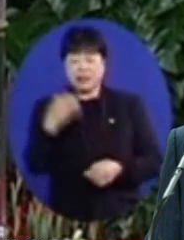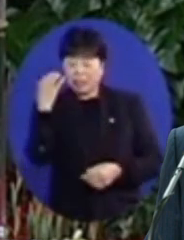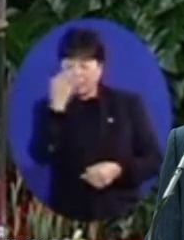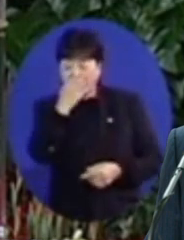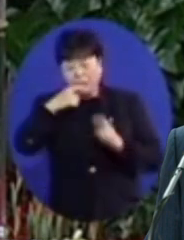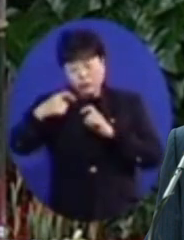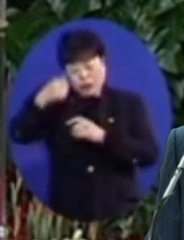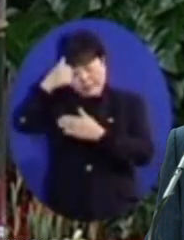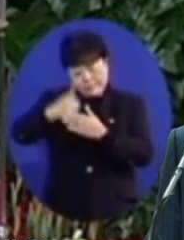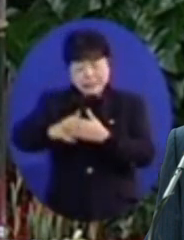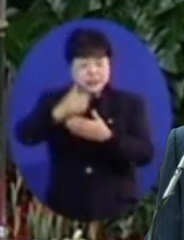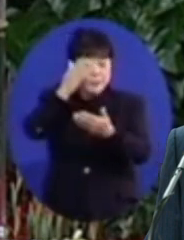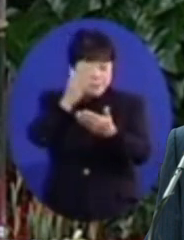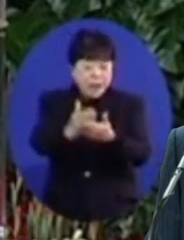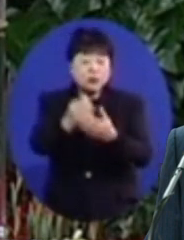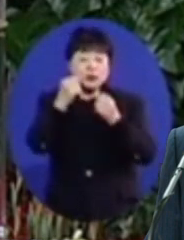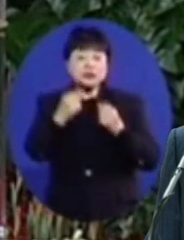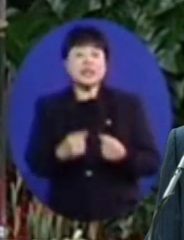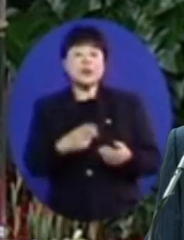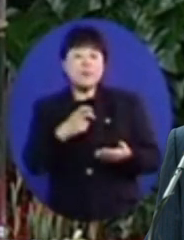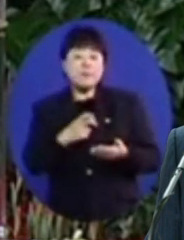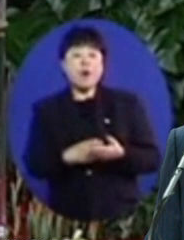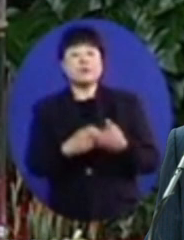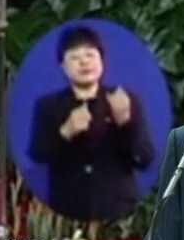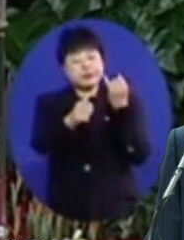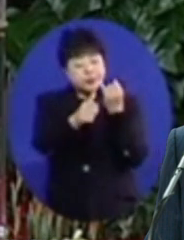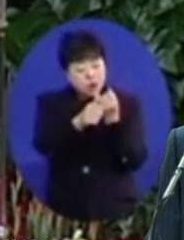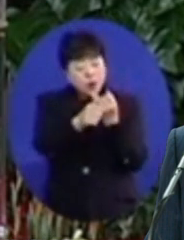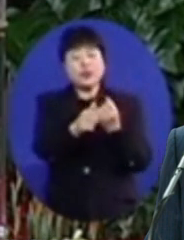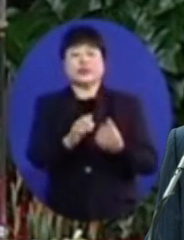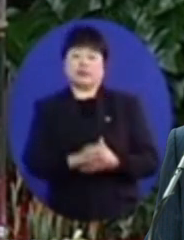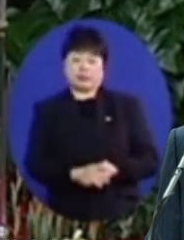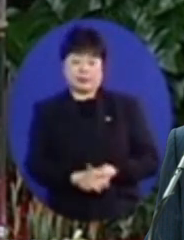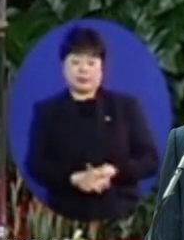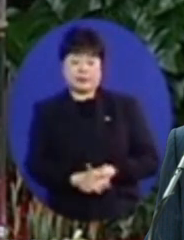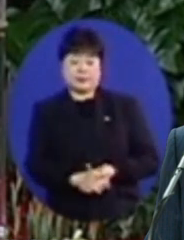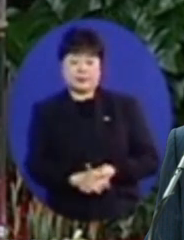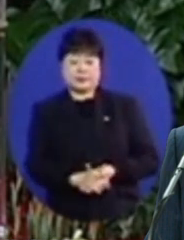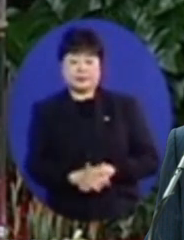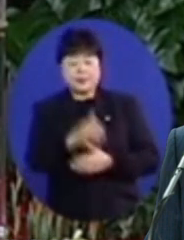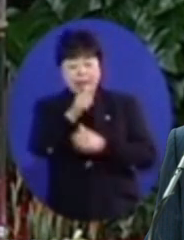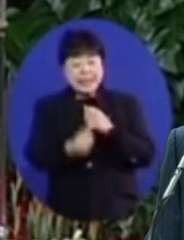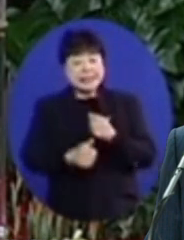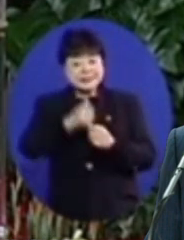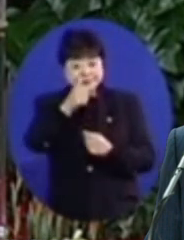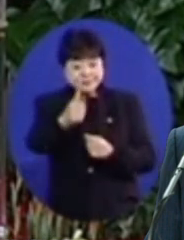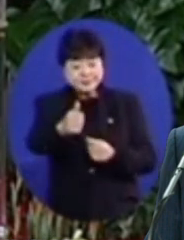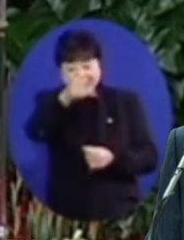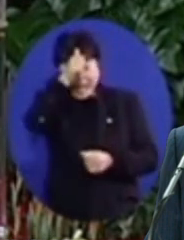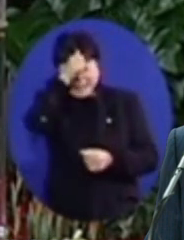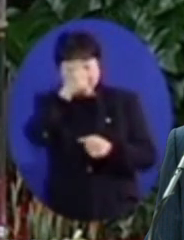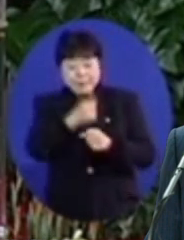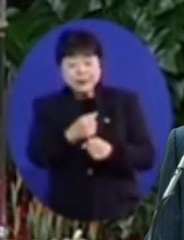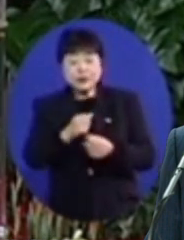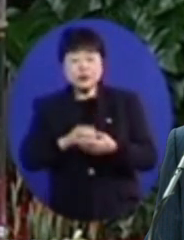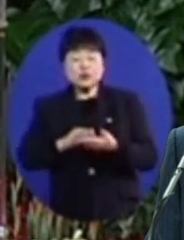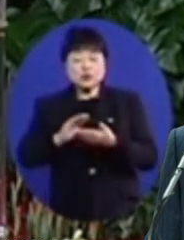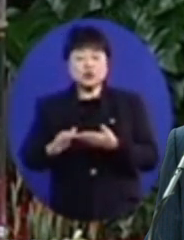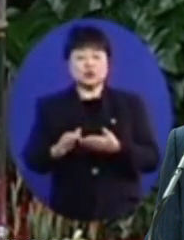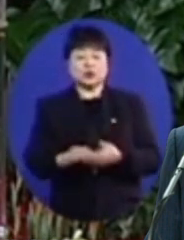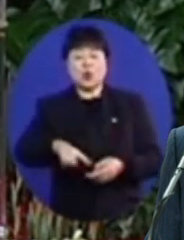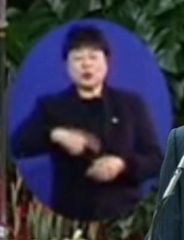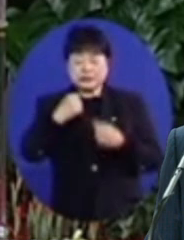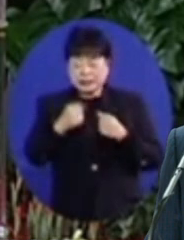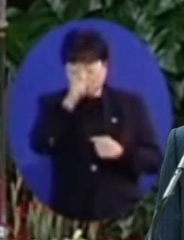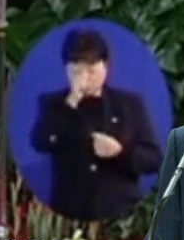유혹에 빠지지 않고 살아가는 것은 참으로 어려운 일이기 때문인 것입니다 하나님은 아담을 지으시고 사람이 독치하는